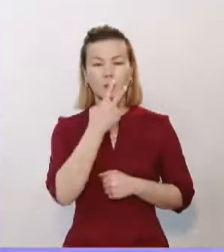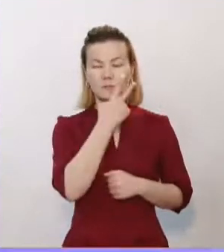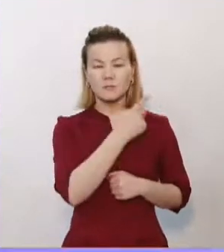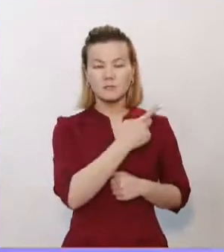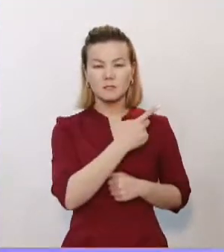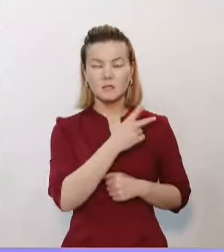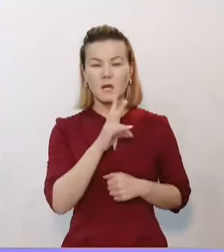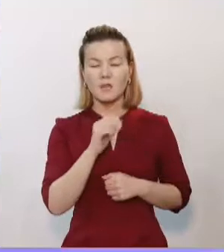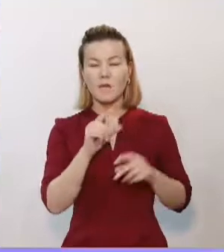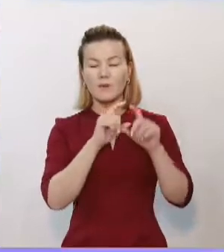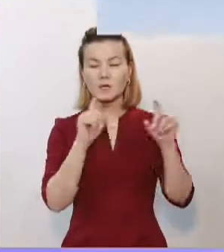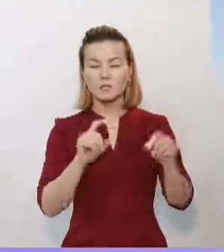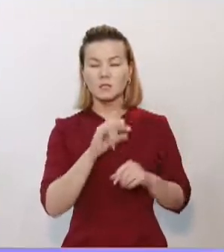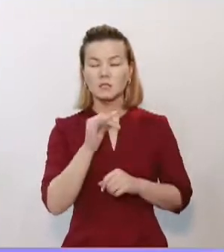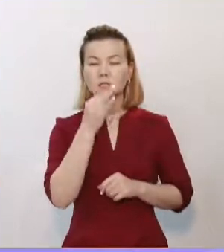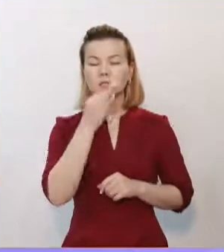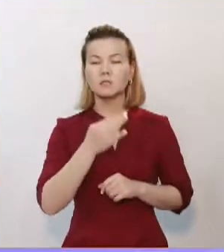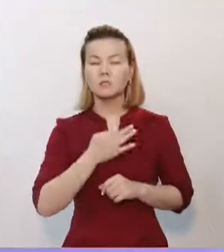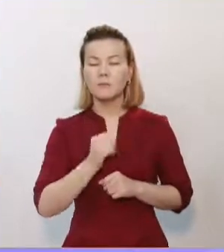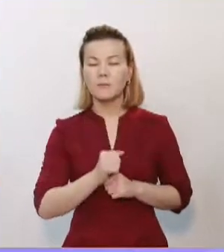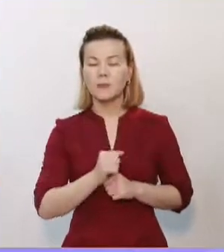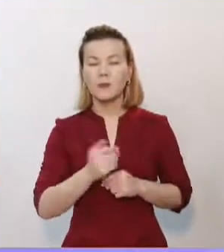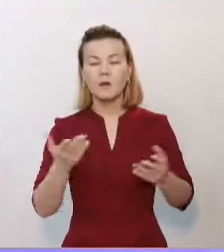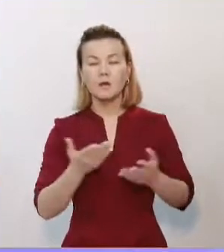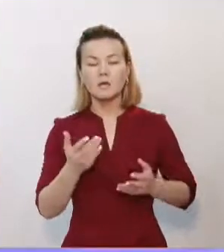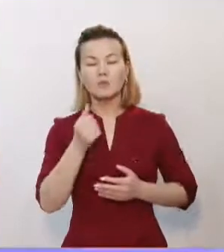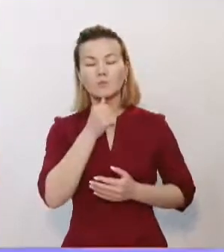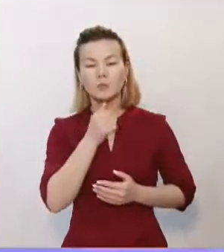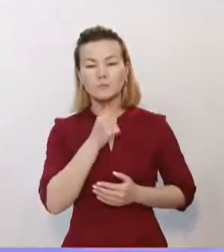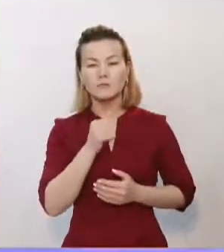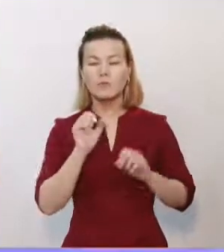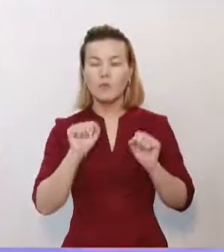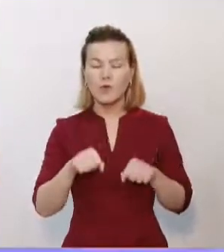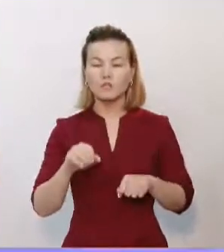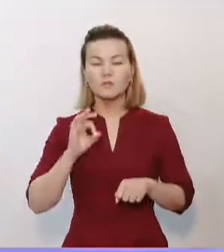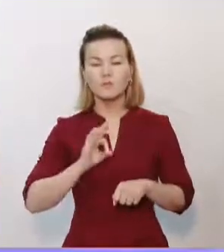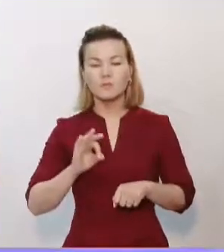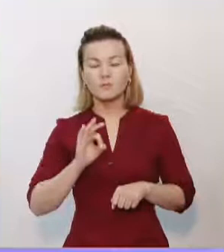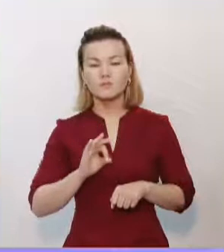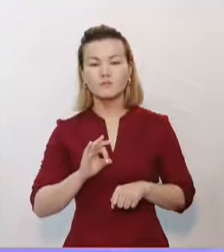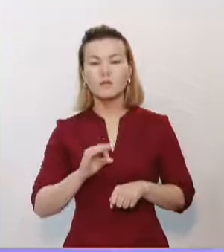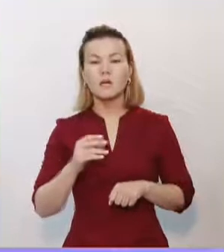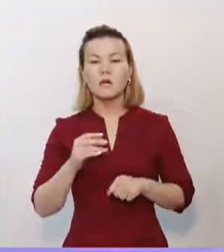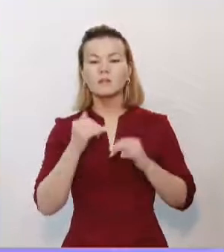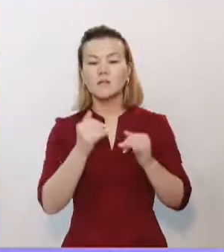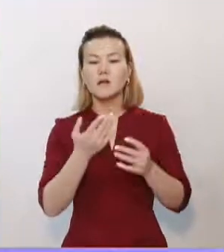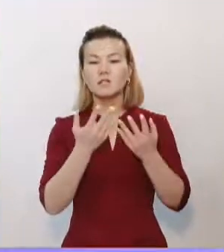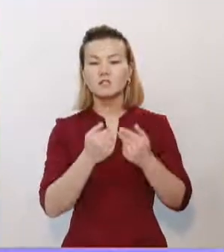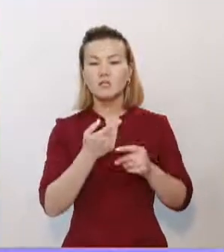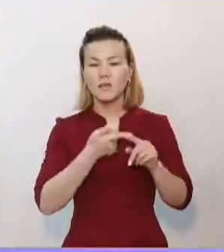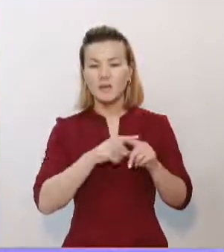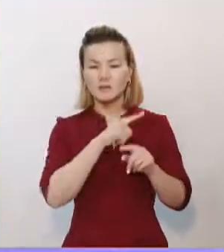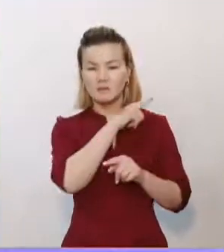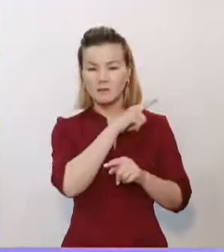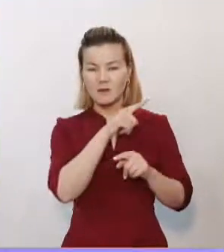Посмотрите на выражение и скажите, какими способами можно воспользоваться для решения этих